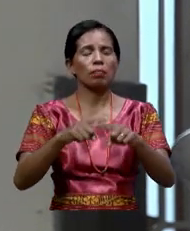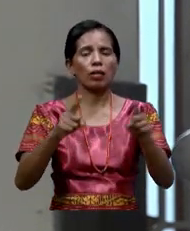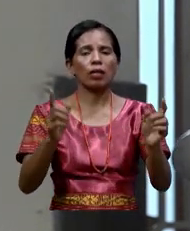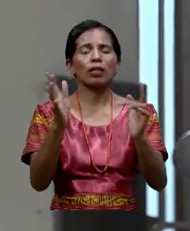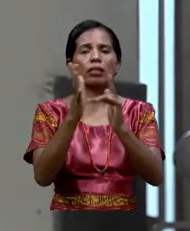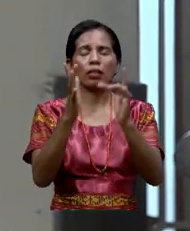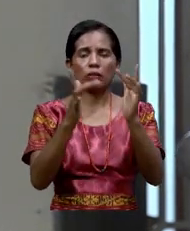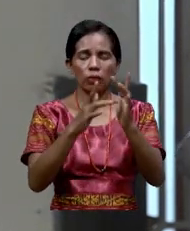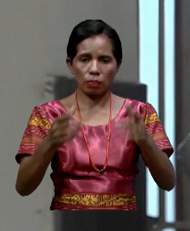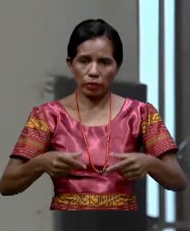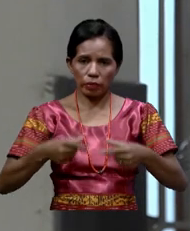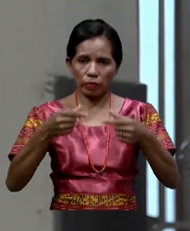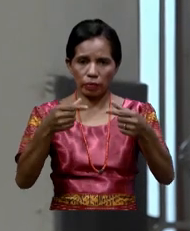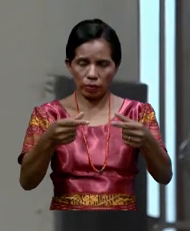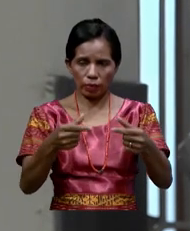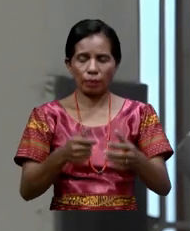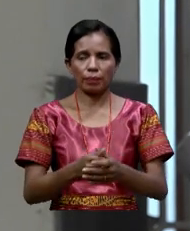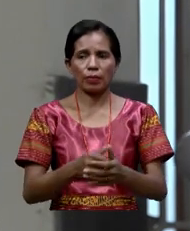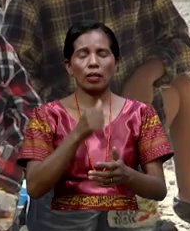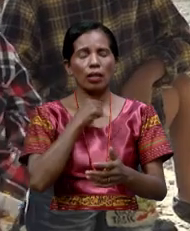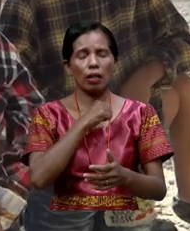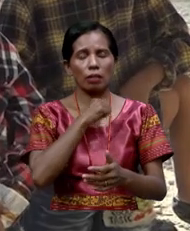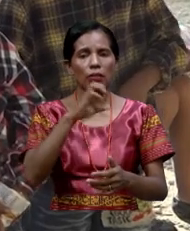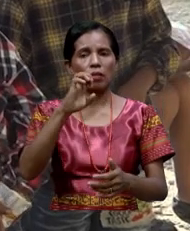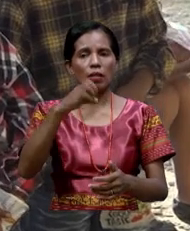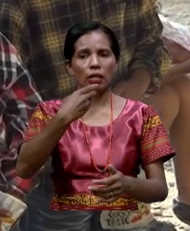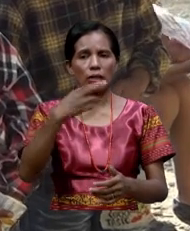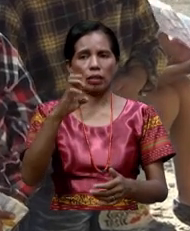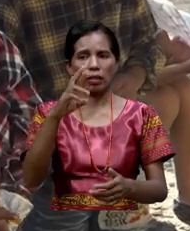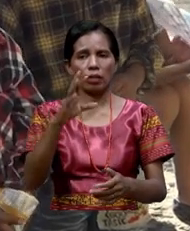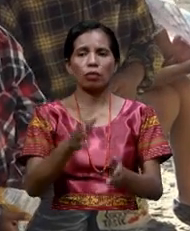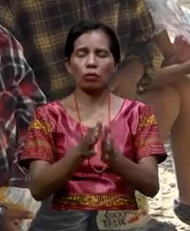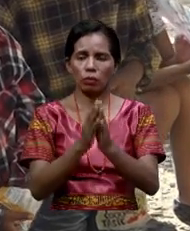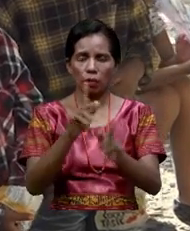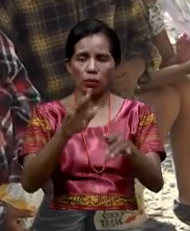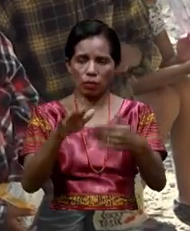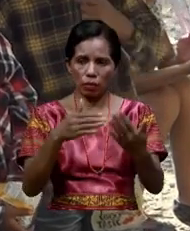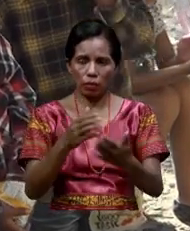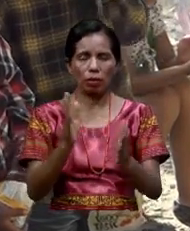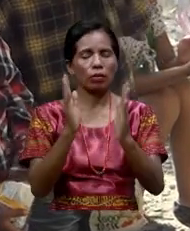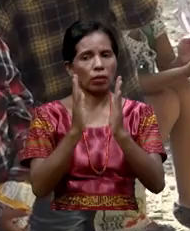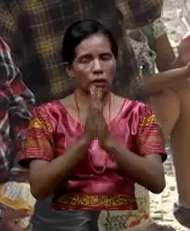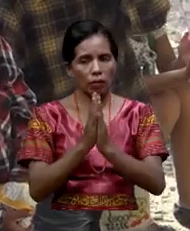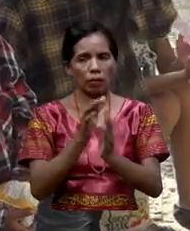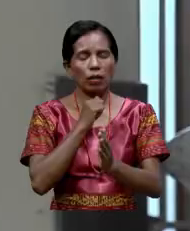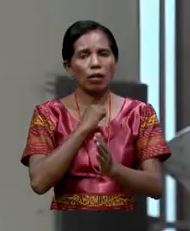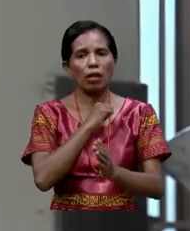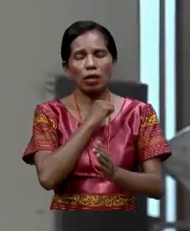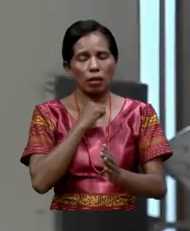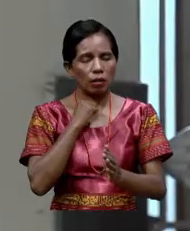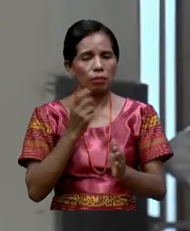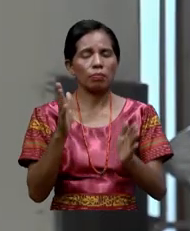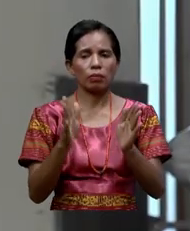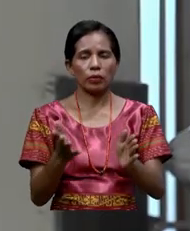sana. Ia misa padre Henley Marot husubasarani sira atureja mos ba naik lulik sira. Quinta-feira Santa